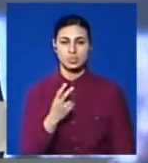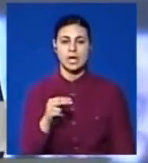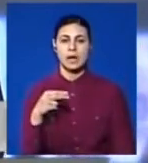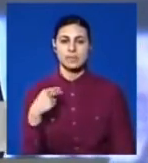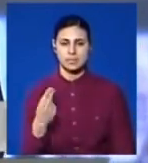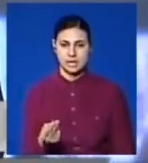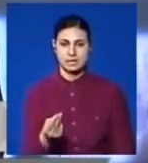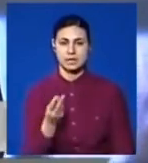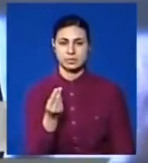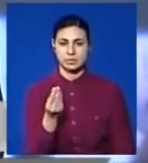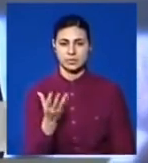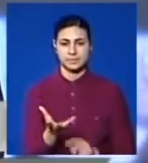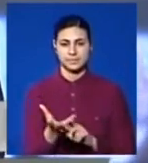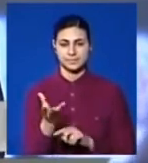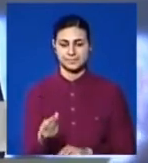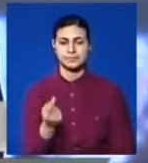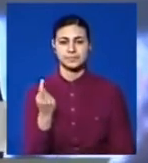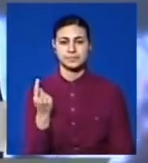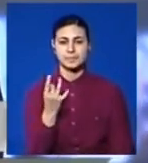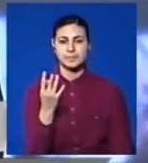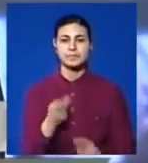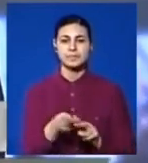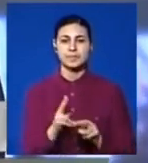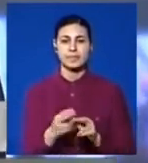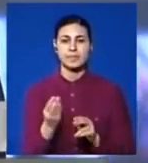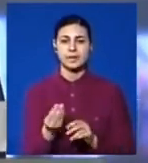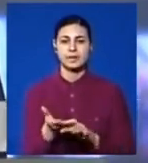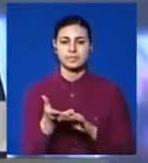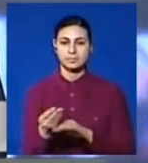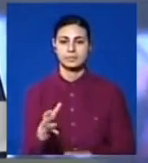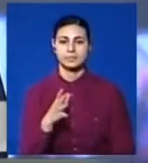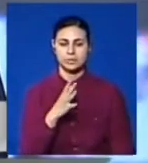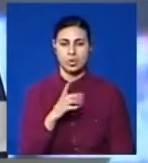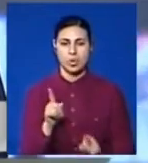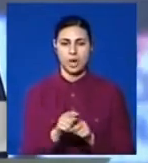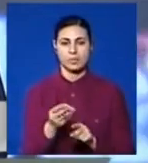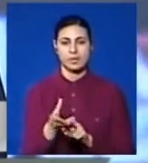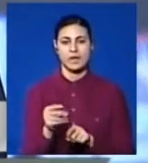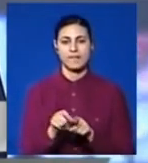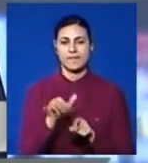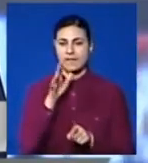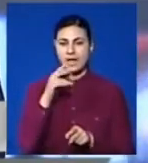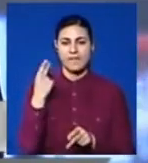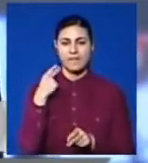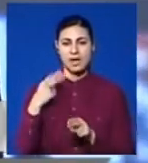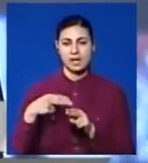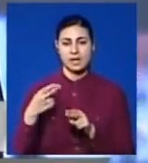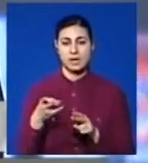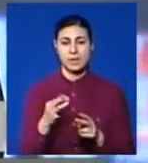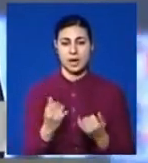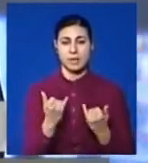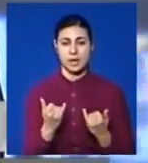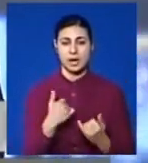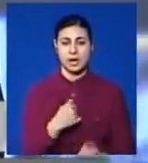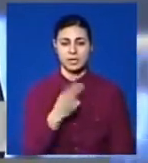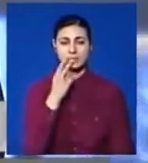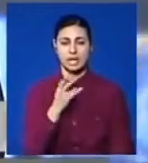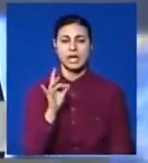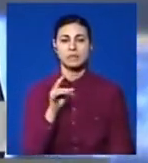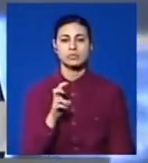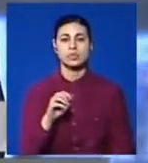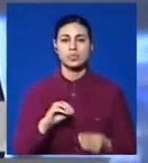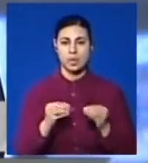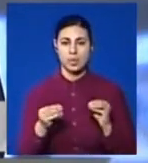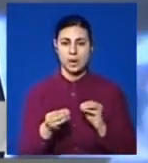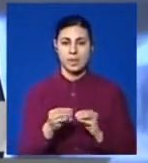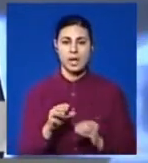მიეცეს კომპენსაცია. პირველად ეს დაფინანსება ატარებდა კომპენსაციის ხასიათს. მაგრამ ეხა რაში ვხედავთ რესპუბლიკელები